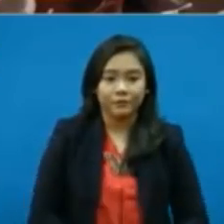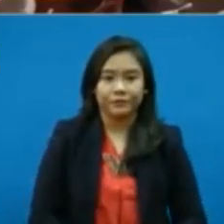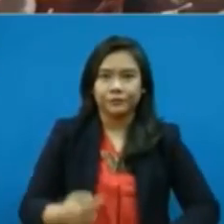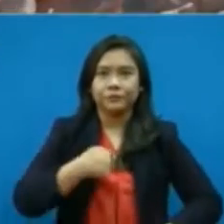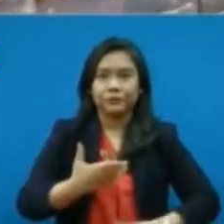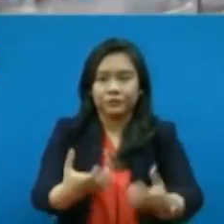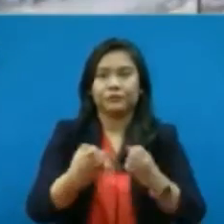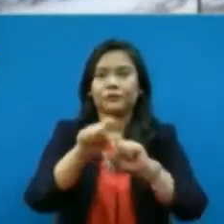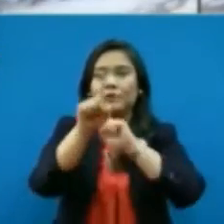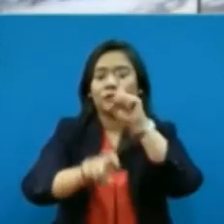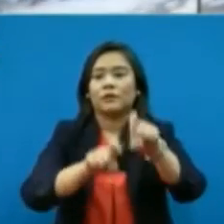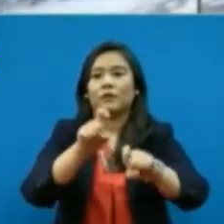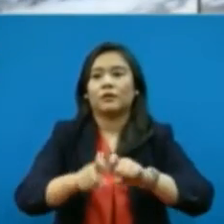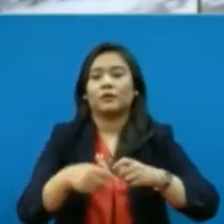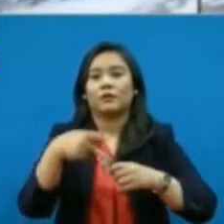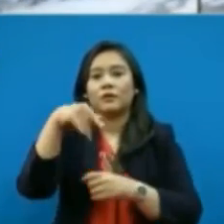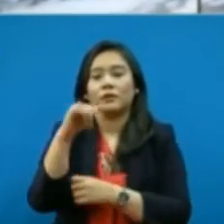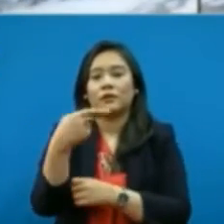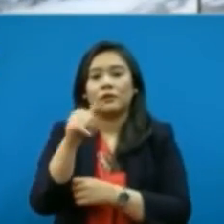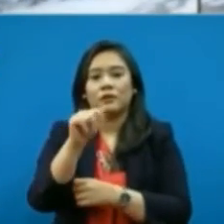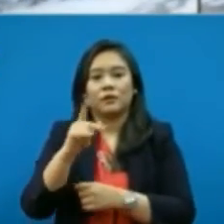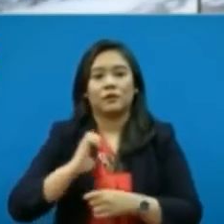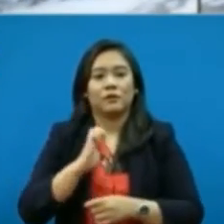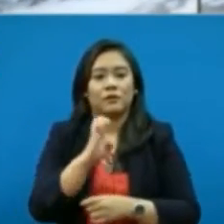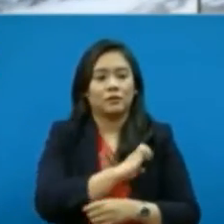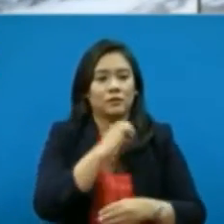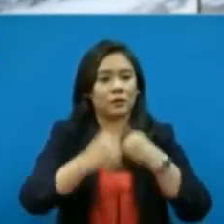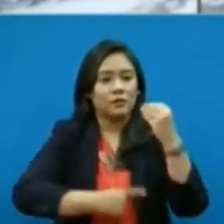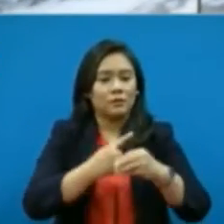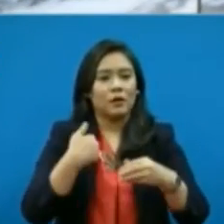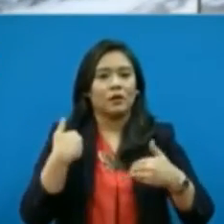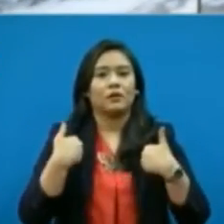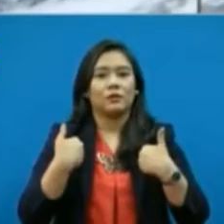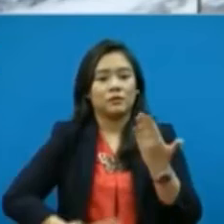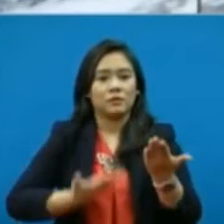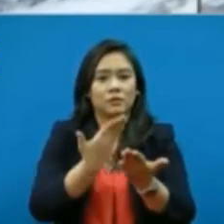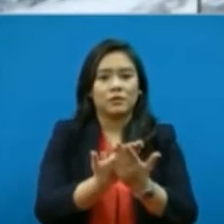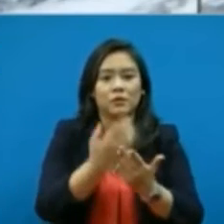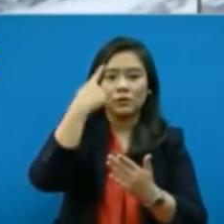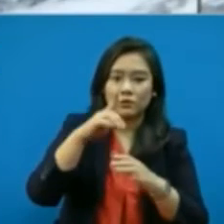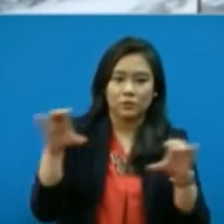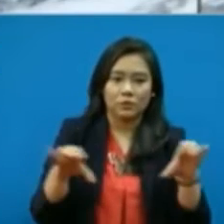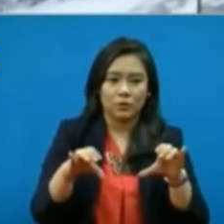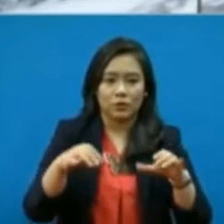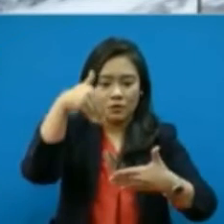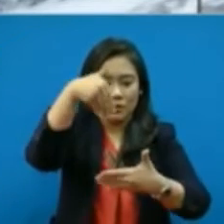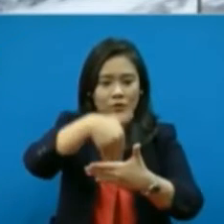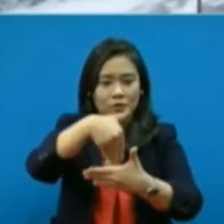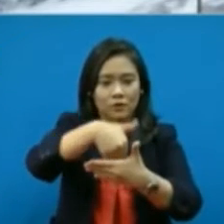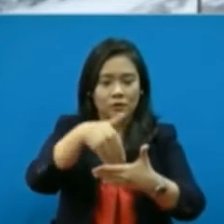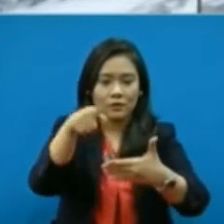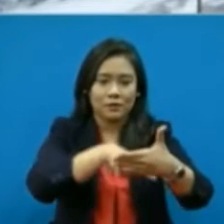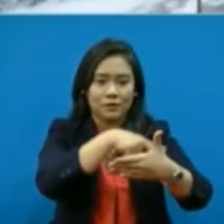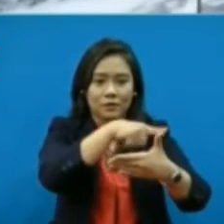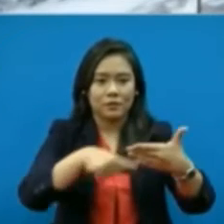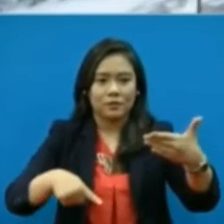Saya ingin bertanyakan kepada pihak Yang Berhormat Exco soal berkaitan dengan ada cadangan untuk mengadakan pilihan raya untuk